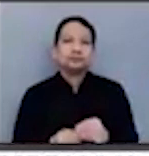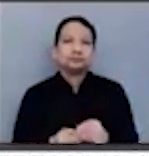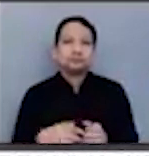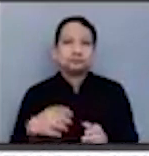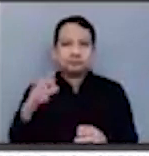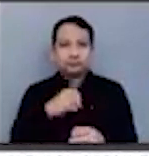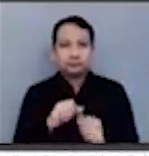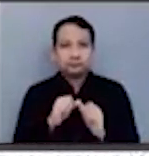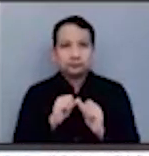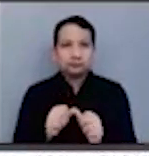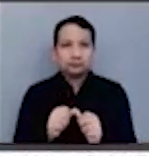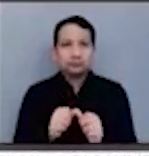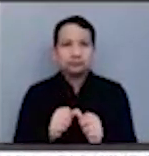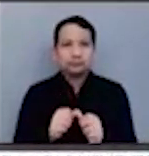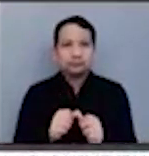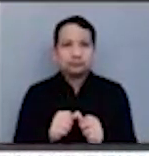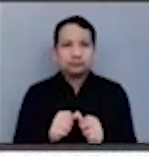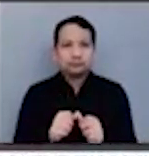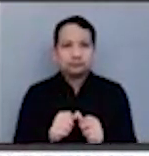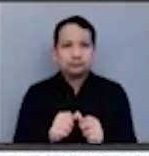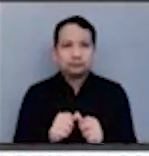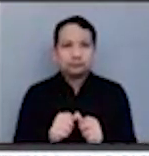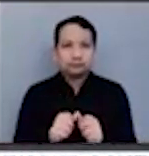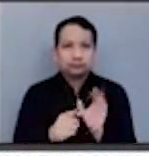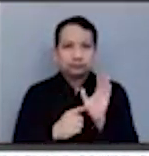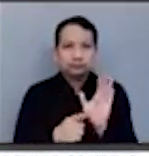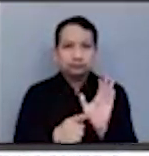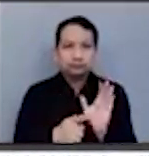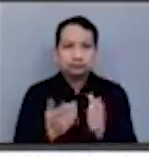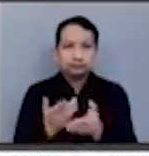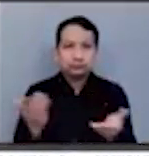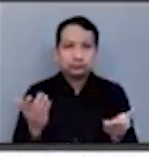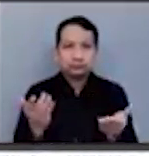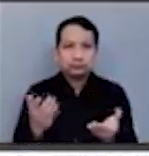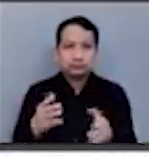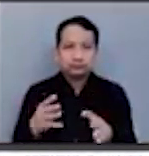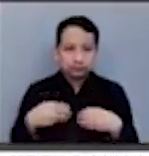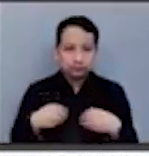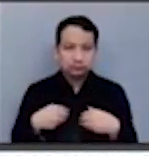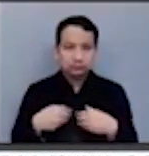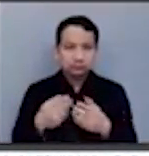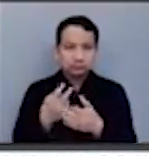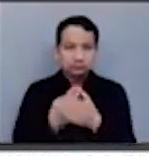kagagawan ito ng palantine. Sa ngayon ay wala pang umako sa kambal na pagsabog.